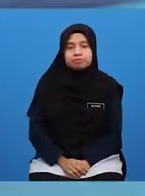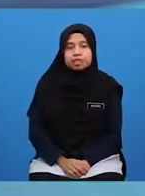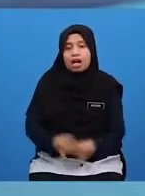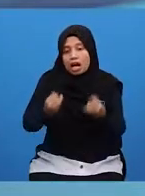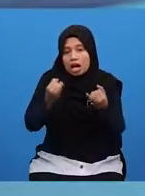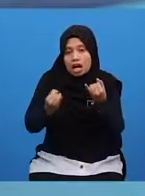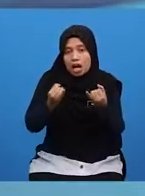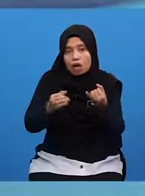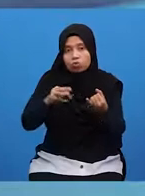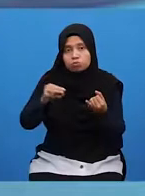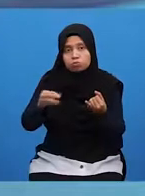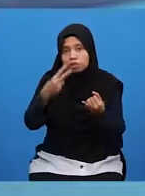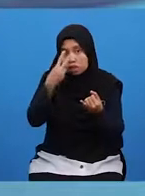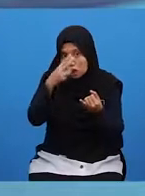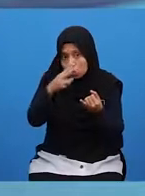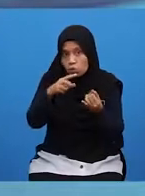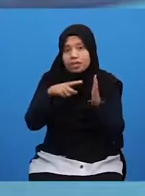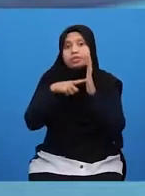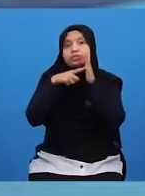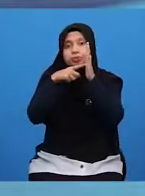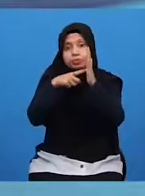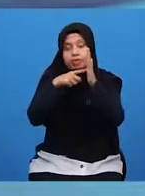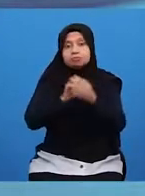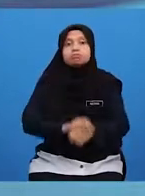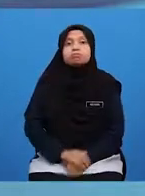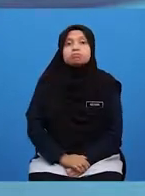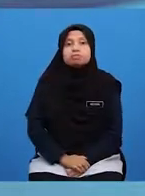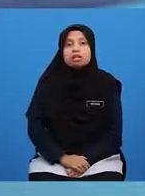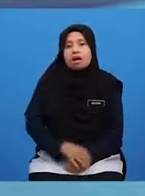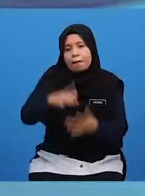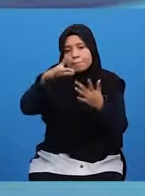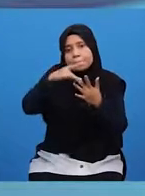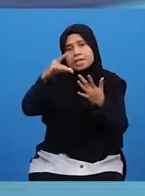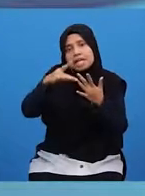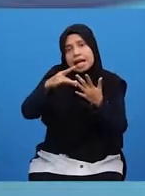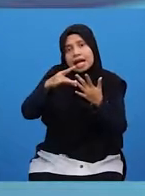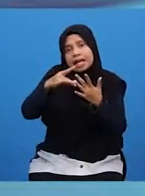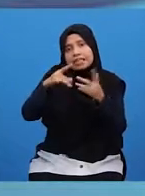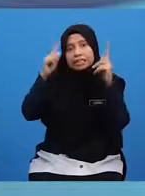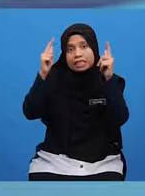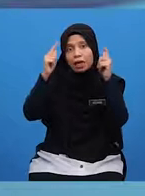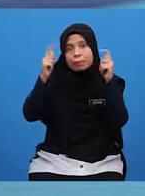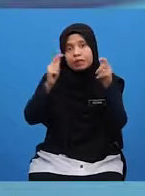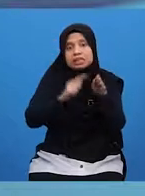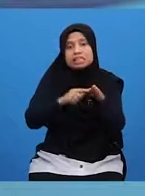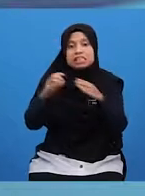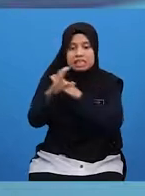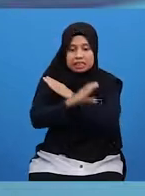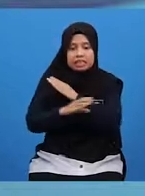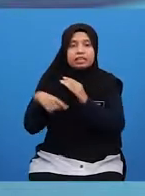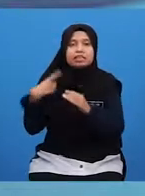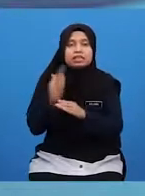Jika murid-murid lihat contoh paparan imej batik ini, pilihan corak atau tema batik di negara kita